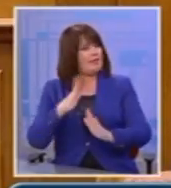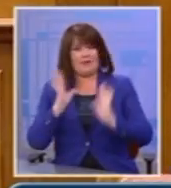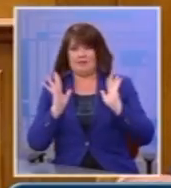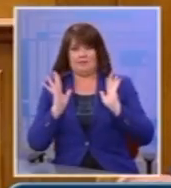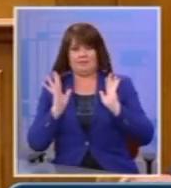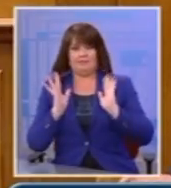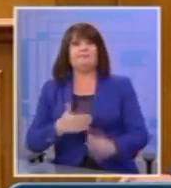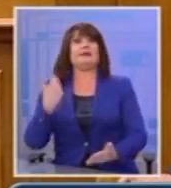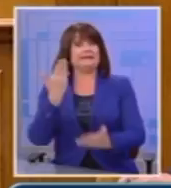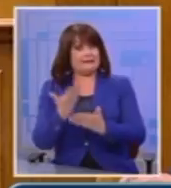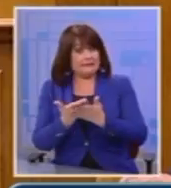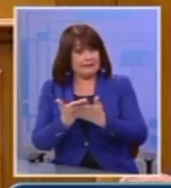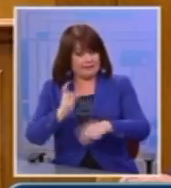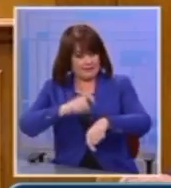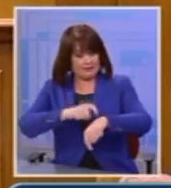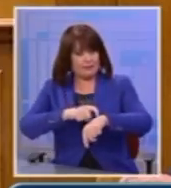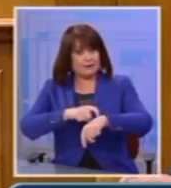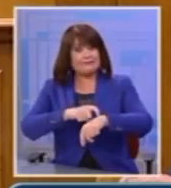Ζητήσαμε την ίδια ώρα